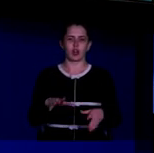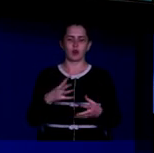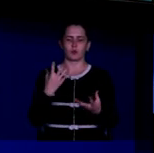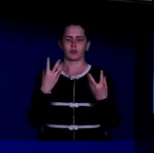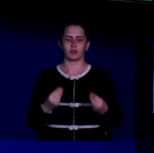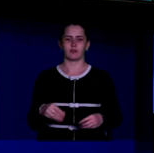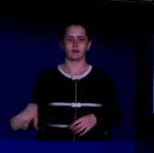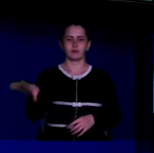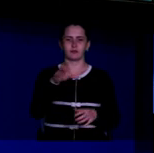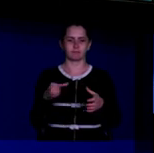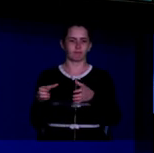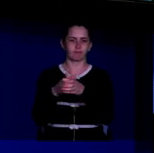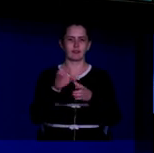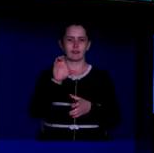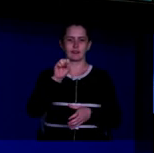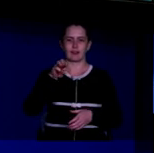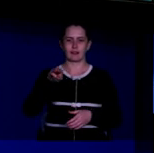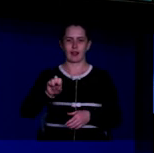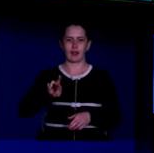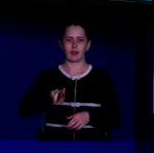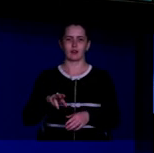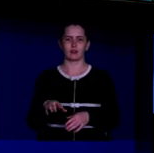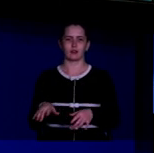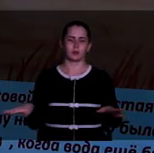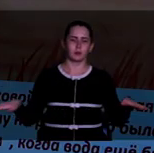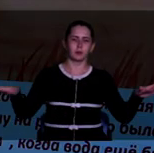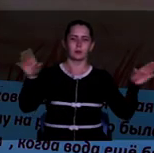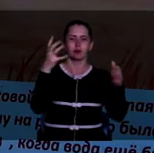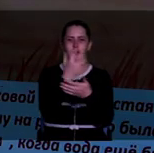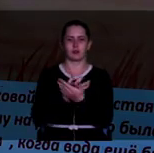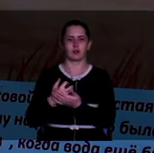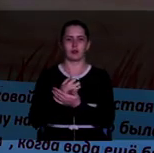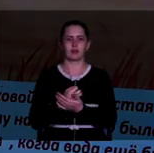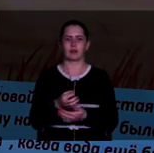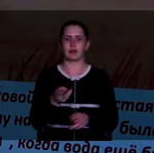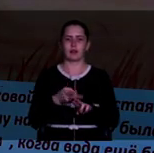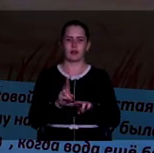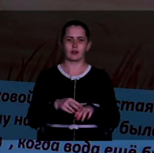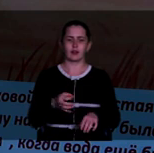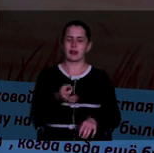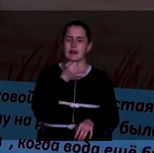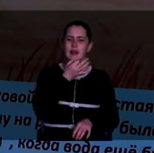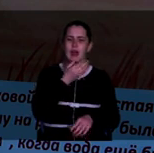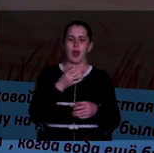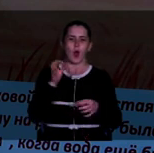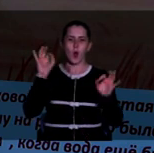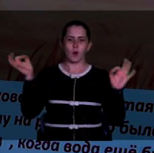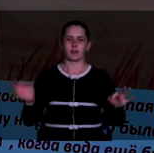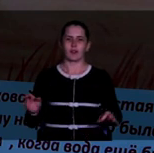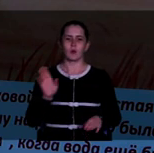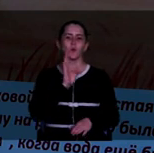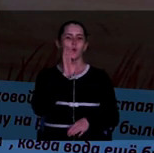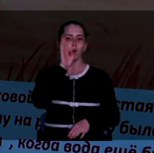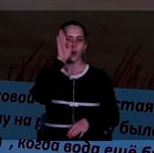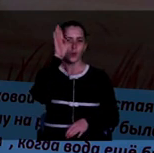день. Вся стая сбилась в одну живую кучу на реке. Это было ранним осенним утром, когда